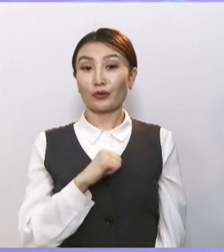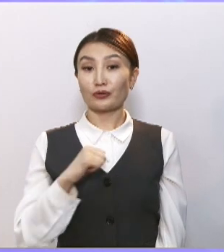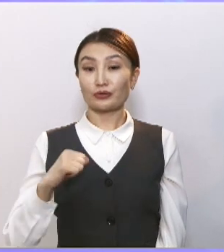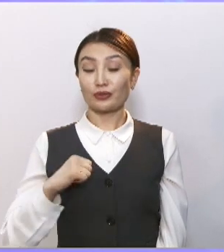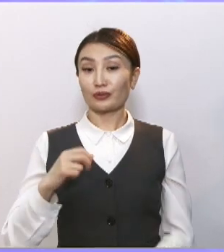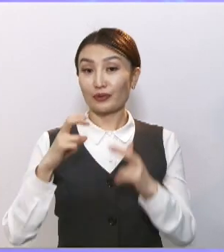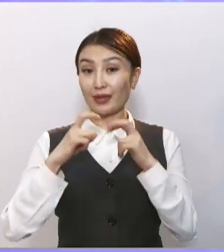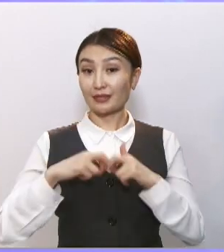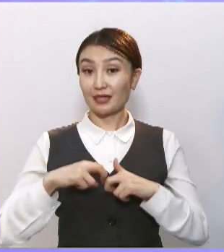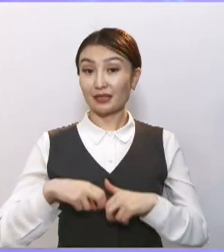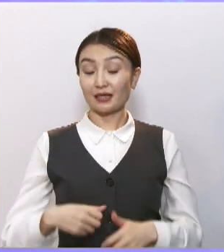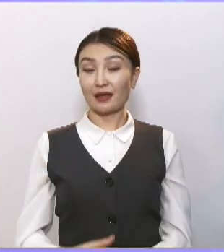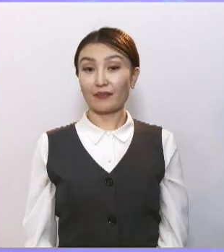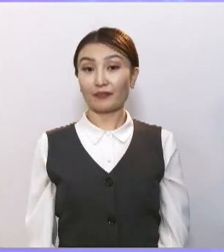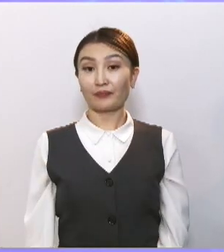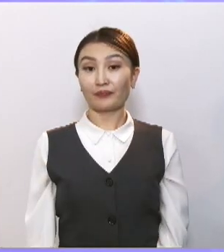Өзүңөрдү текшергиле.